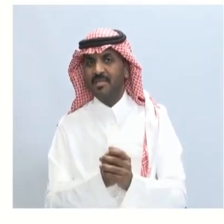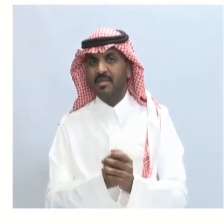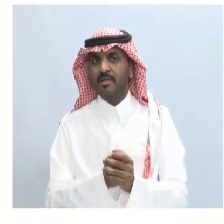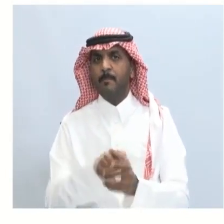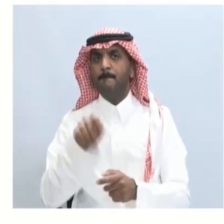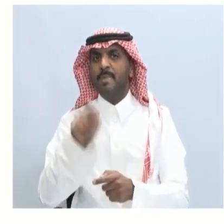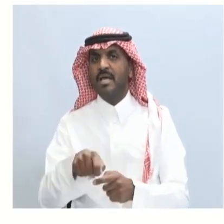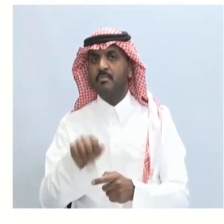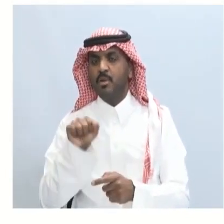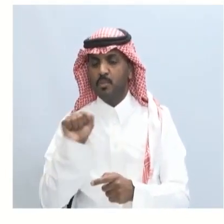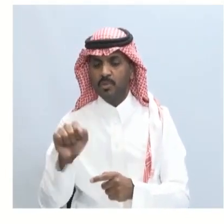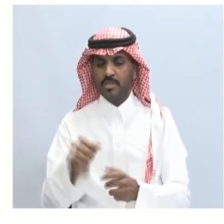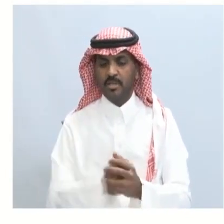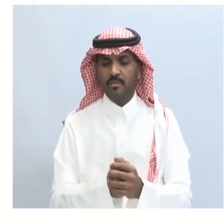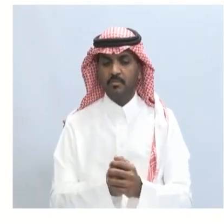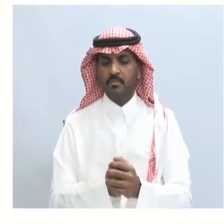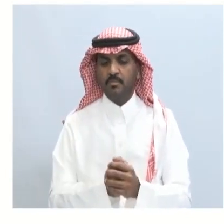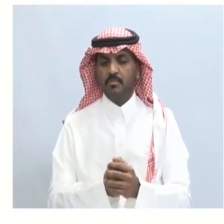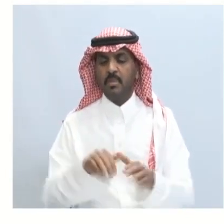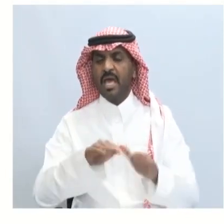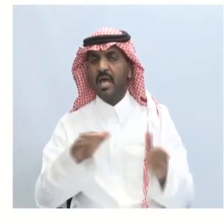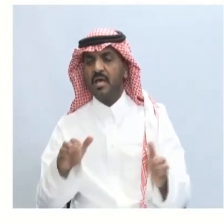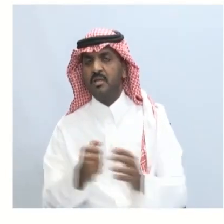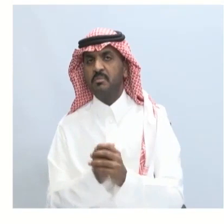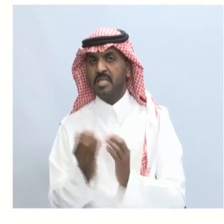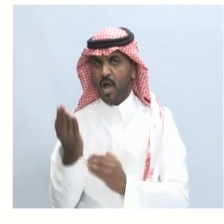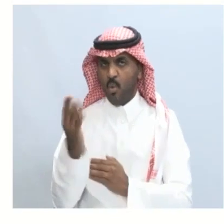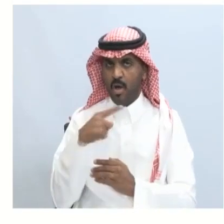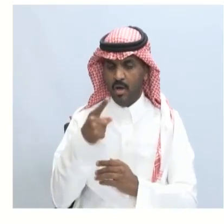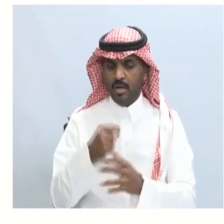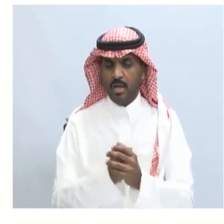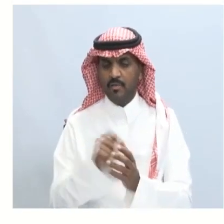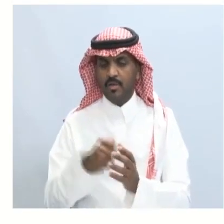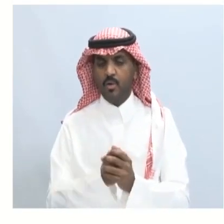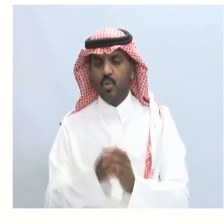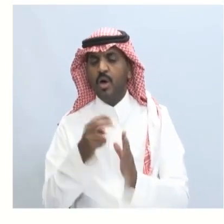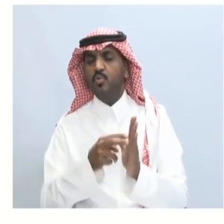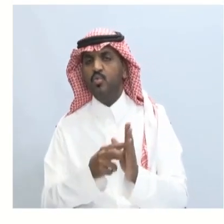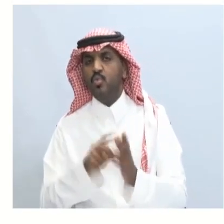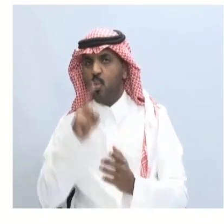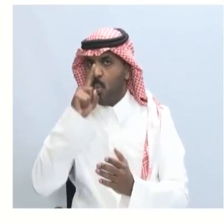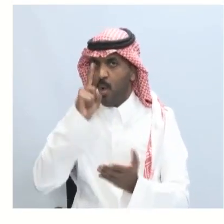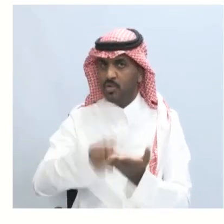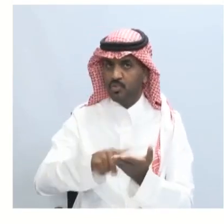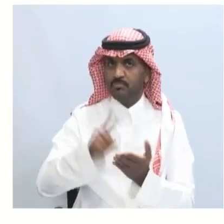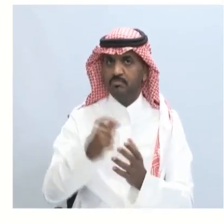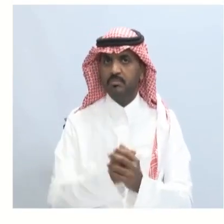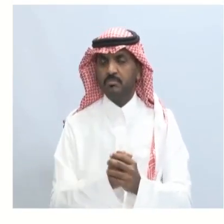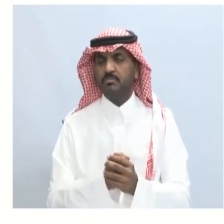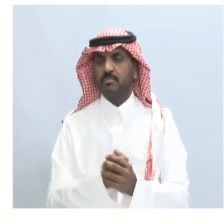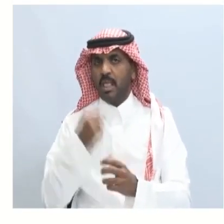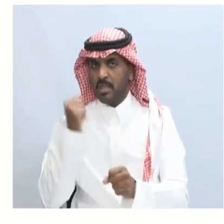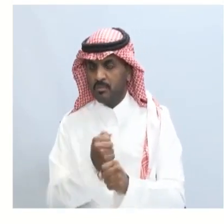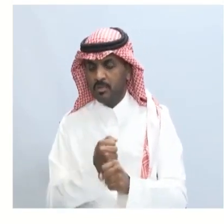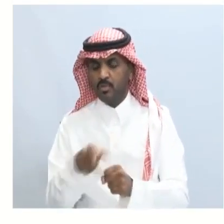المختصه مكانا بالدعوه القضائيه والقانون الواجب التطبيق فاذا حتى في من